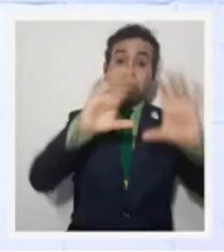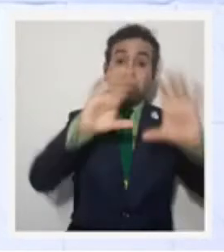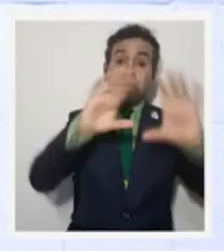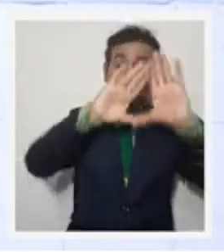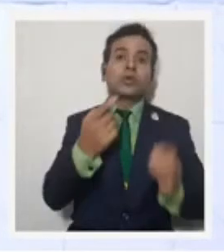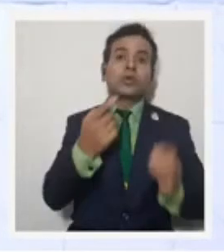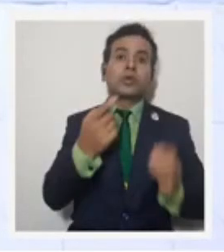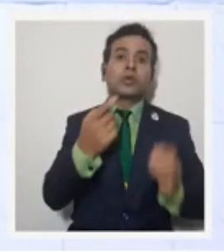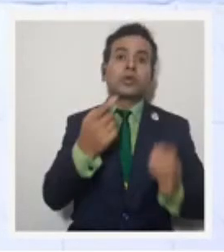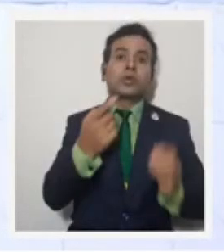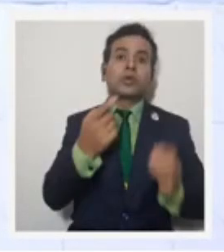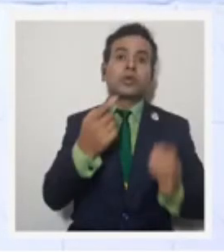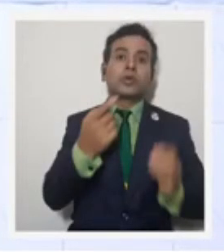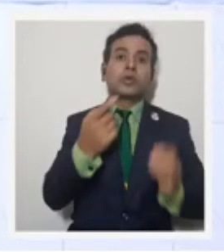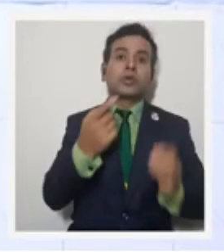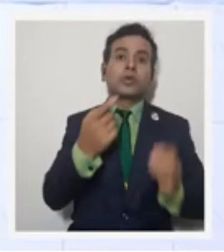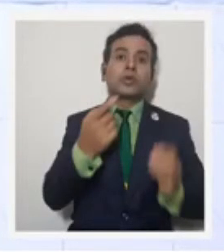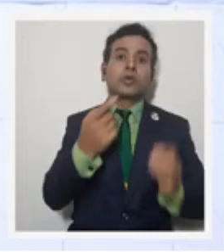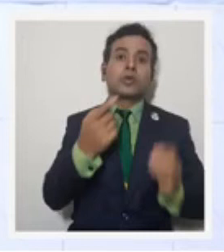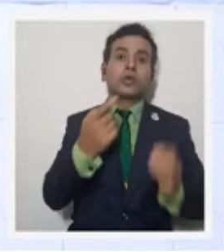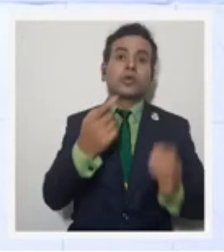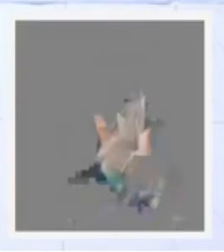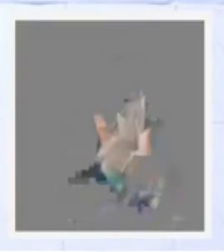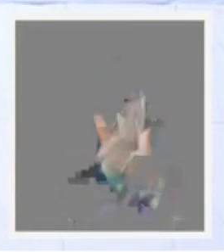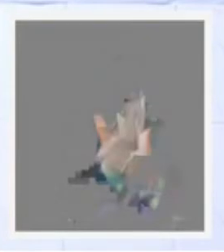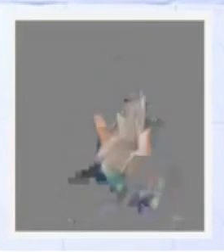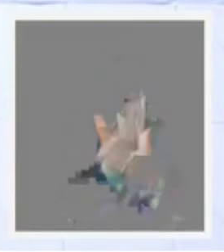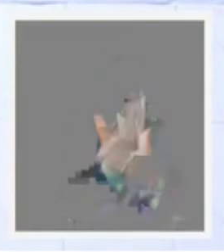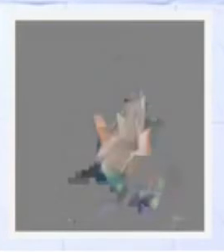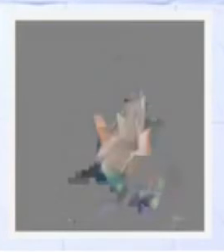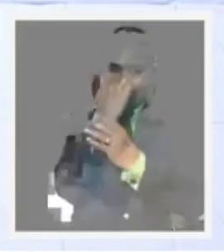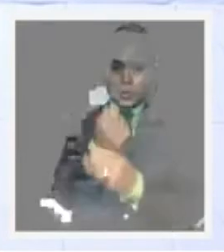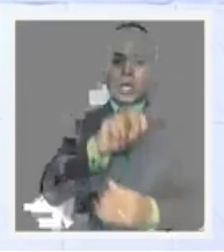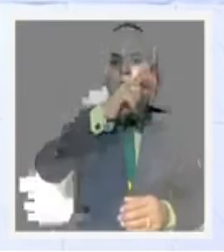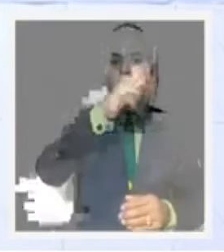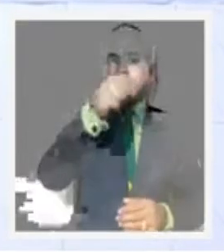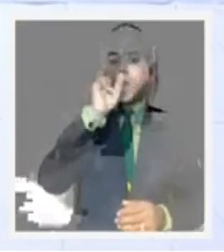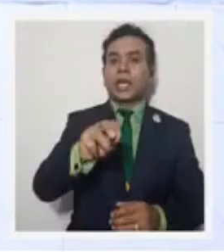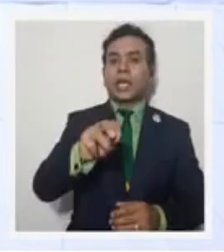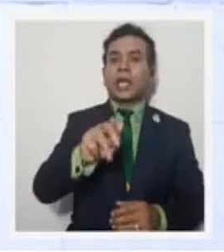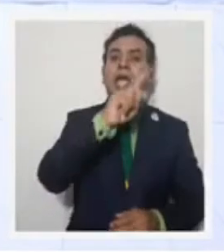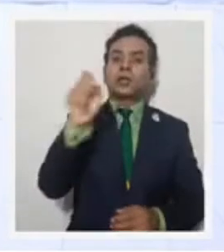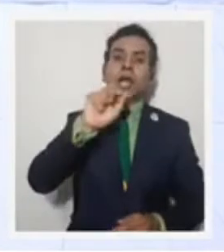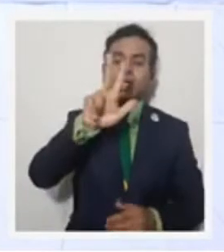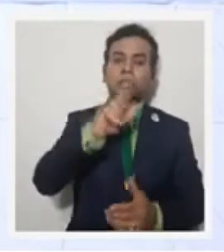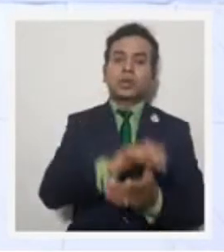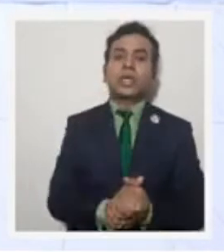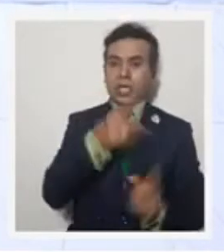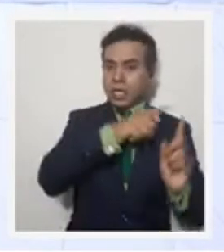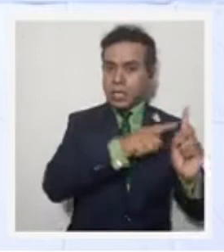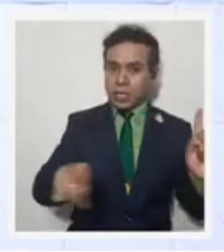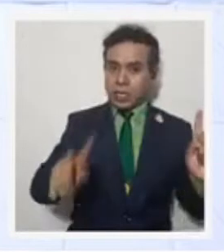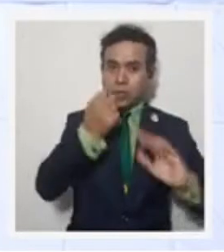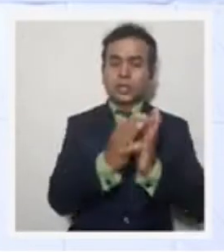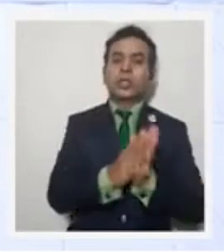বিশ্ব পরিস্থিতিতে যেটাও আমরা সংগ্রহ করেছি সিচুয়েশন রিপোর্ট 4 মে বিশ্ব স্বাস্থ্য সংস্থা, 24 ঘন্টায় শনাক্ত হয়েছে 86,108 জন এবং